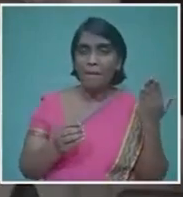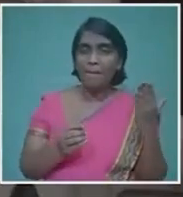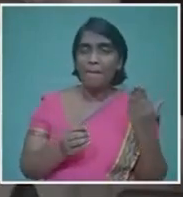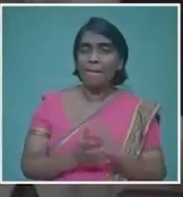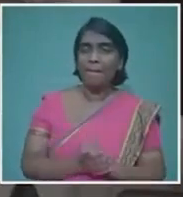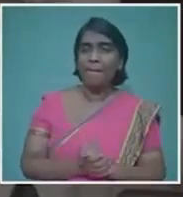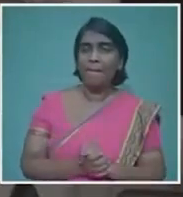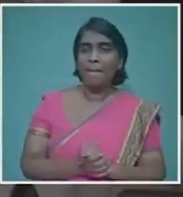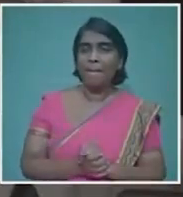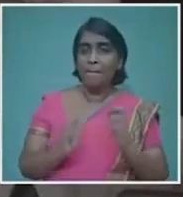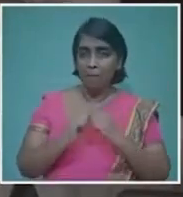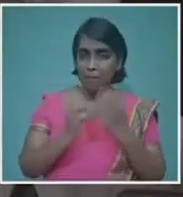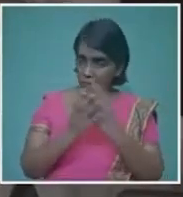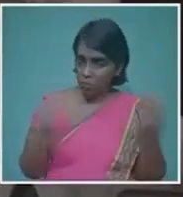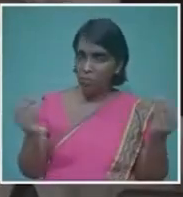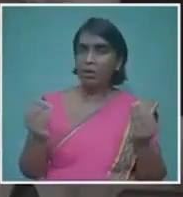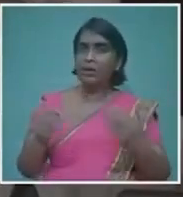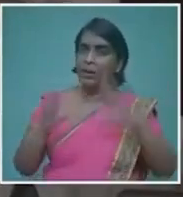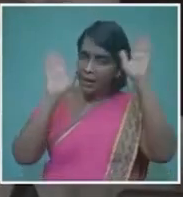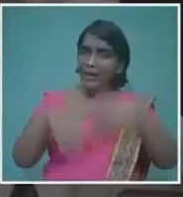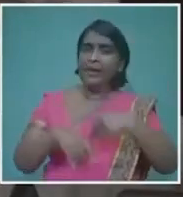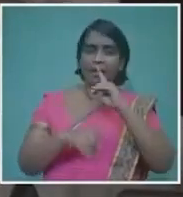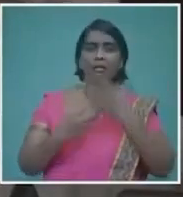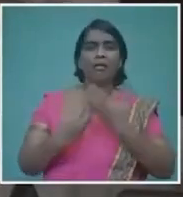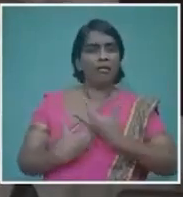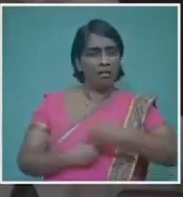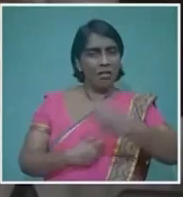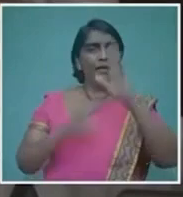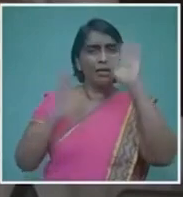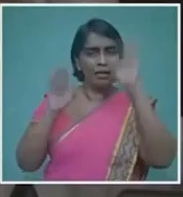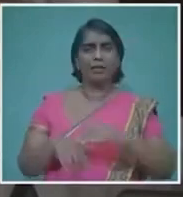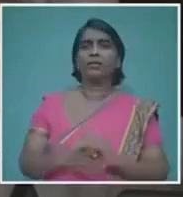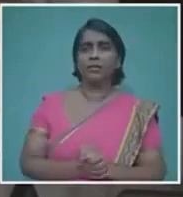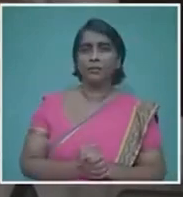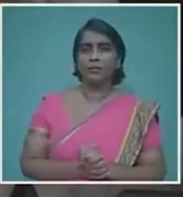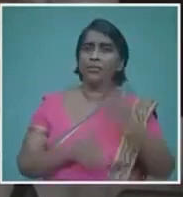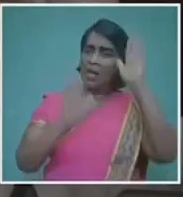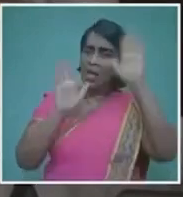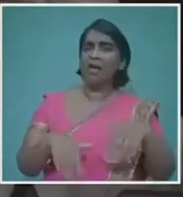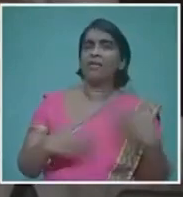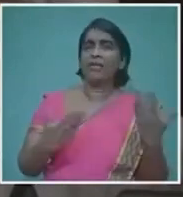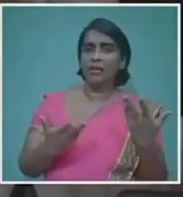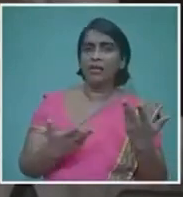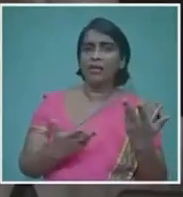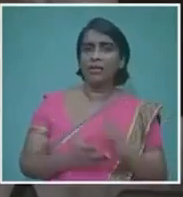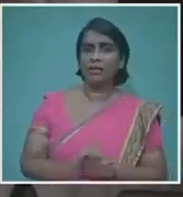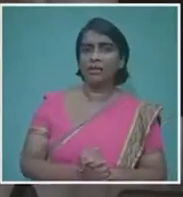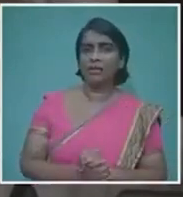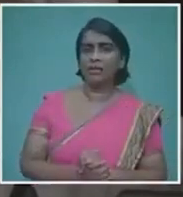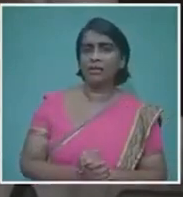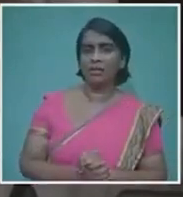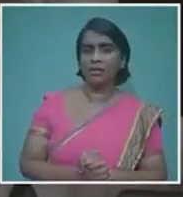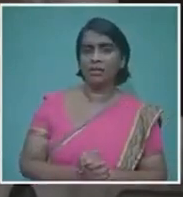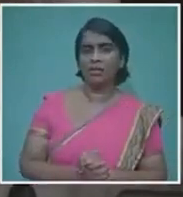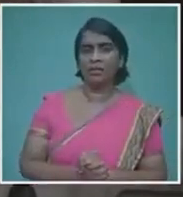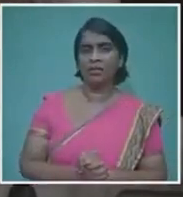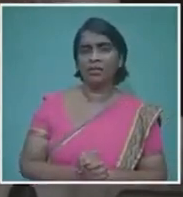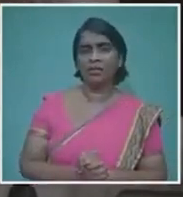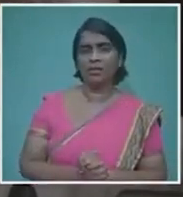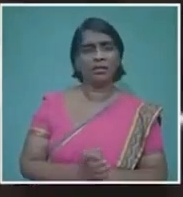පාට විසඳන්න පුළුවන් නම් ඒකනේ එන්න කියලා කිව්වේ ගන්න. ඒකනේ ගන්න එන්න කියලා. ගන්න ආවේ නෑනේ. ගන්න ආවේ නෑනේ. හෙට ශක්ති